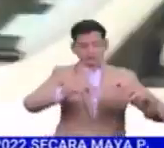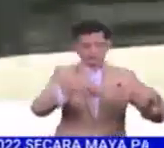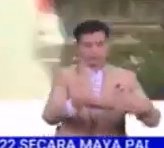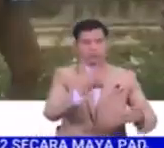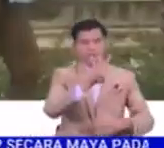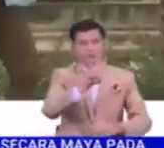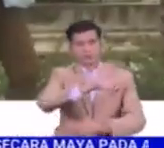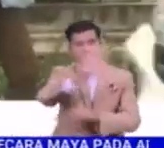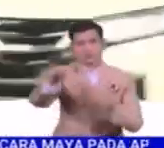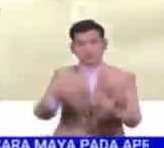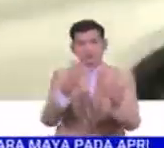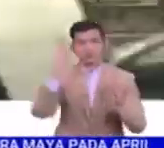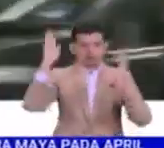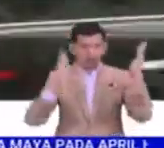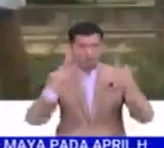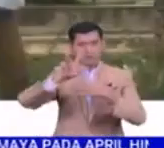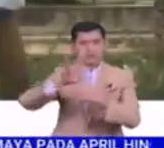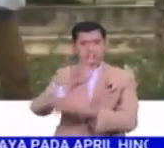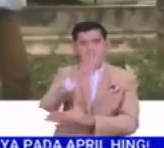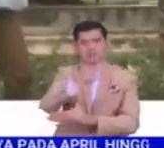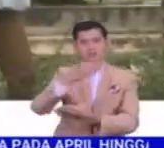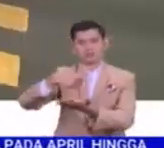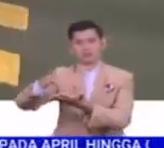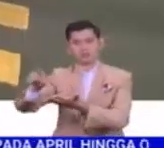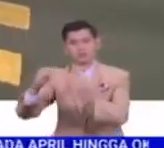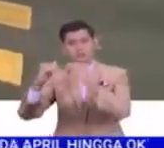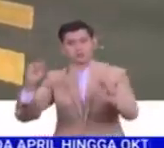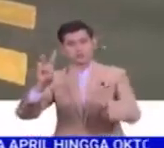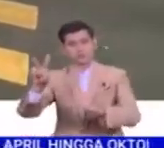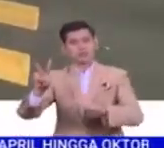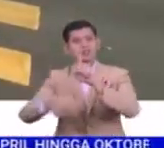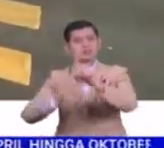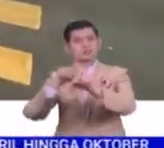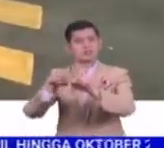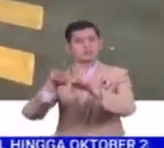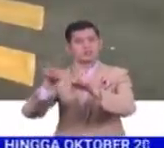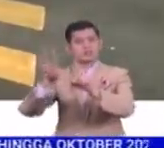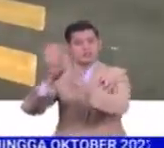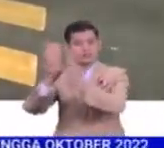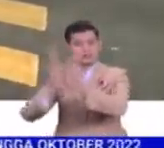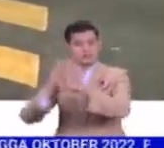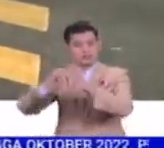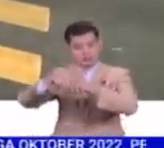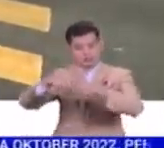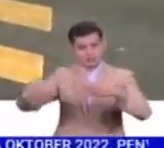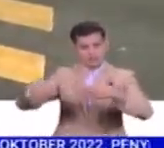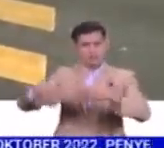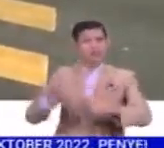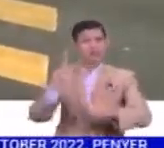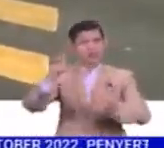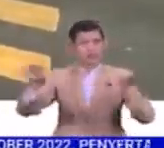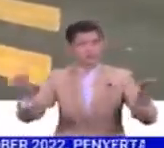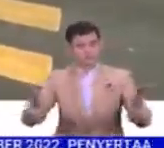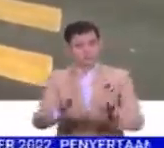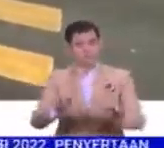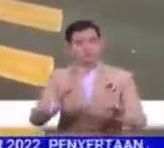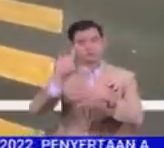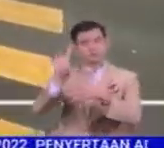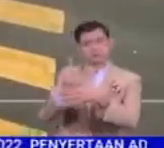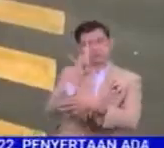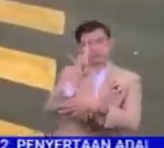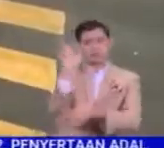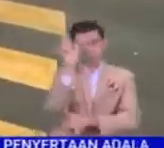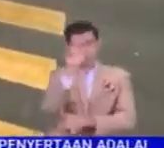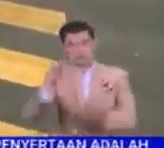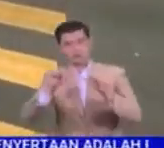negara pada Mac lalu dan bayaran fasa 2 sebanyak 1.1 bilion ringgit pula akan dibuat pada Jun depan.